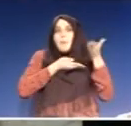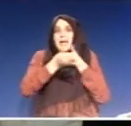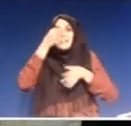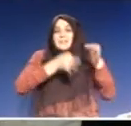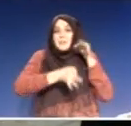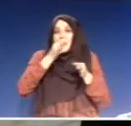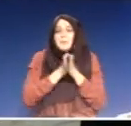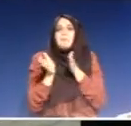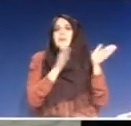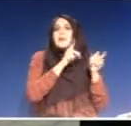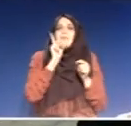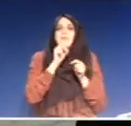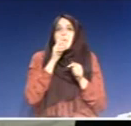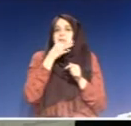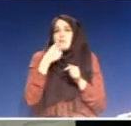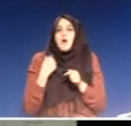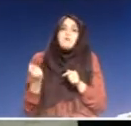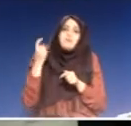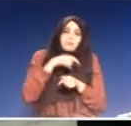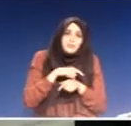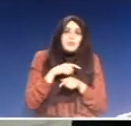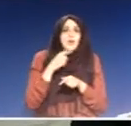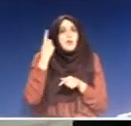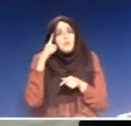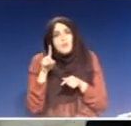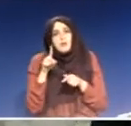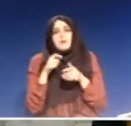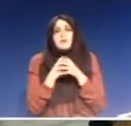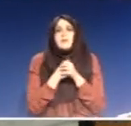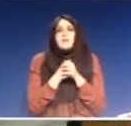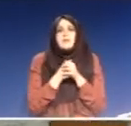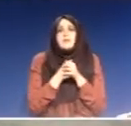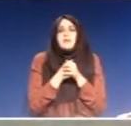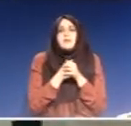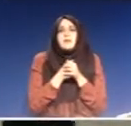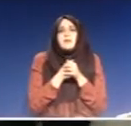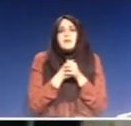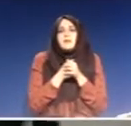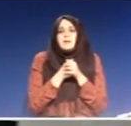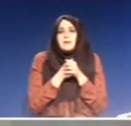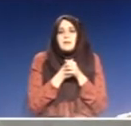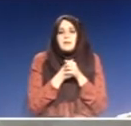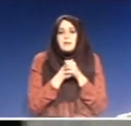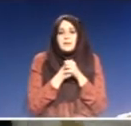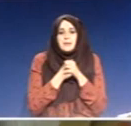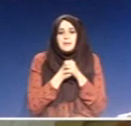جورني انترمينابل تشوف كيف كيف أبوي جوني بوزوا جوني بوزوا.